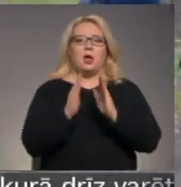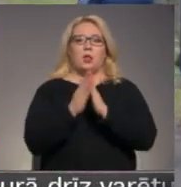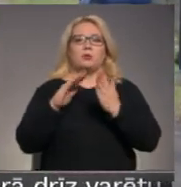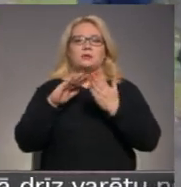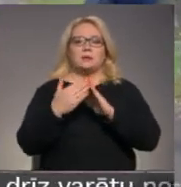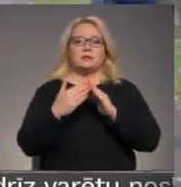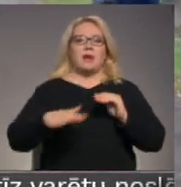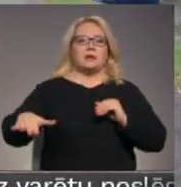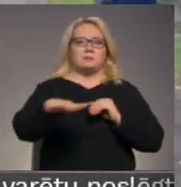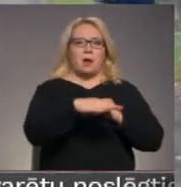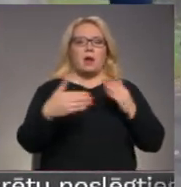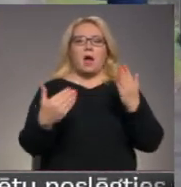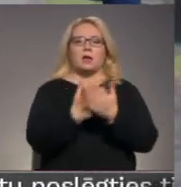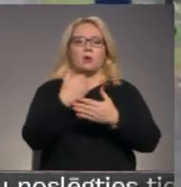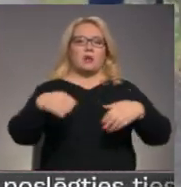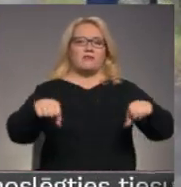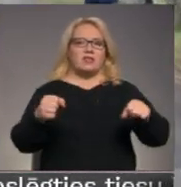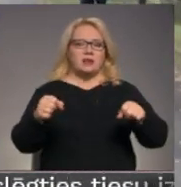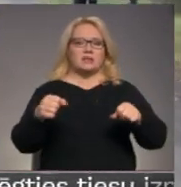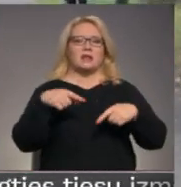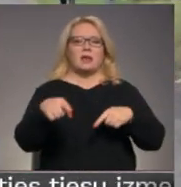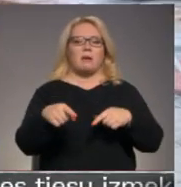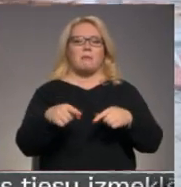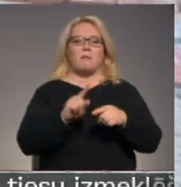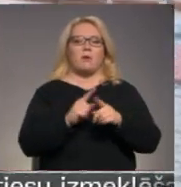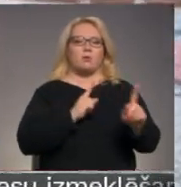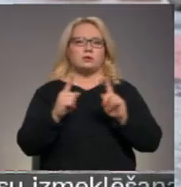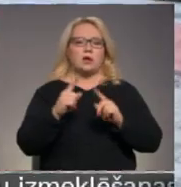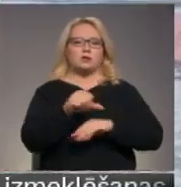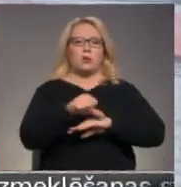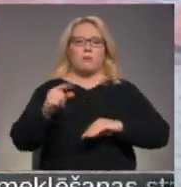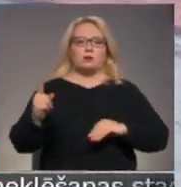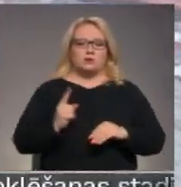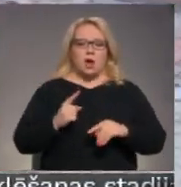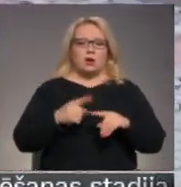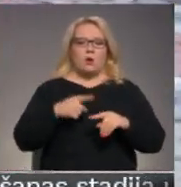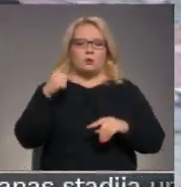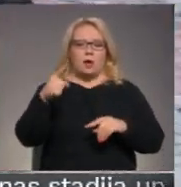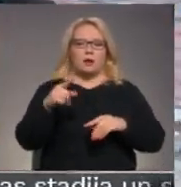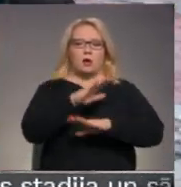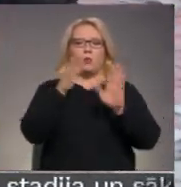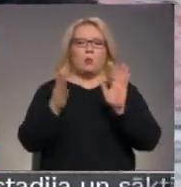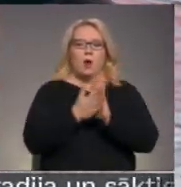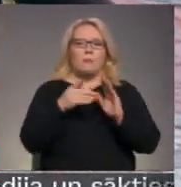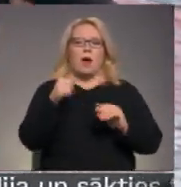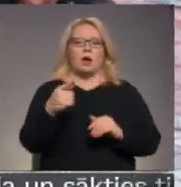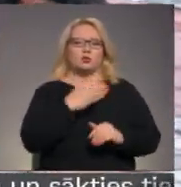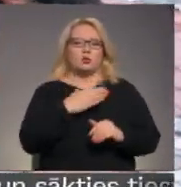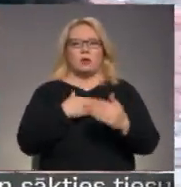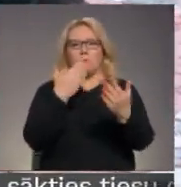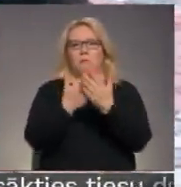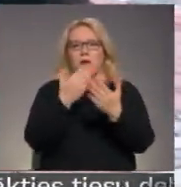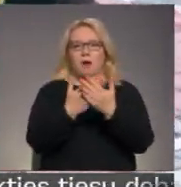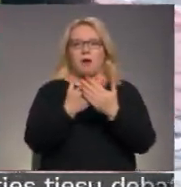pilsētas parkā ar jaunākajiem kvadricikliem pārvietojas robežsargi. Blakus centra laukumā kinologi kopā ar dienesta suņiem